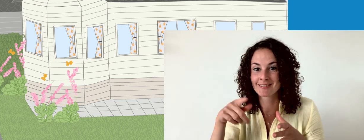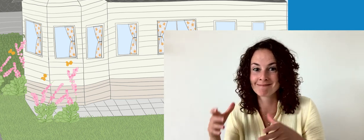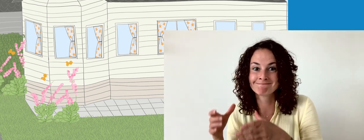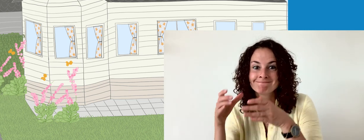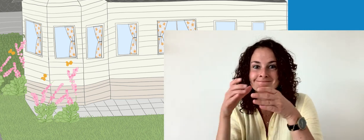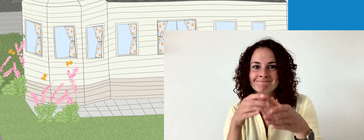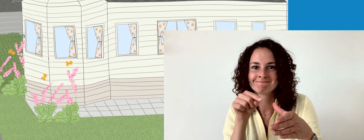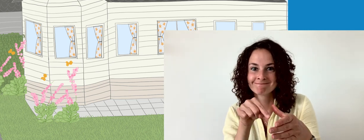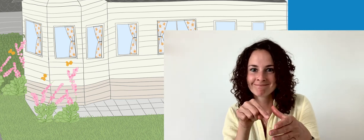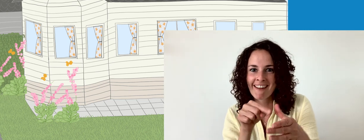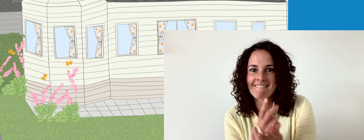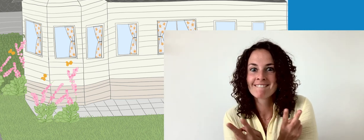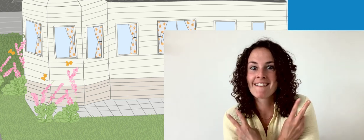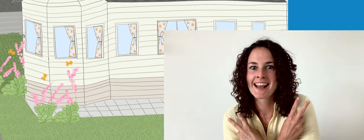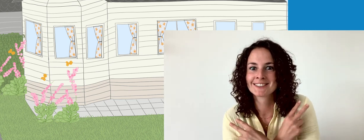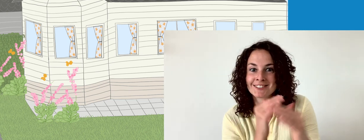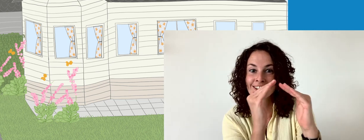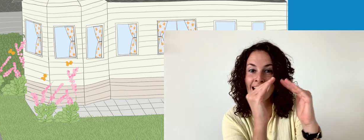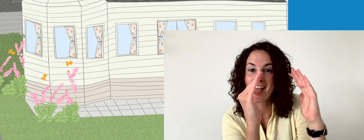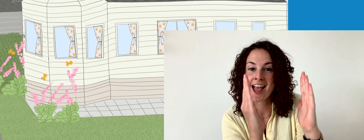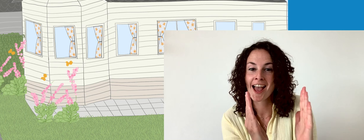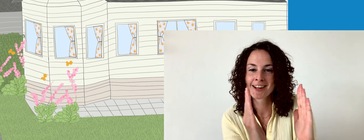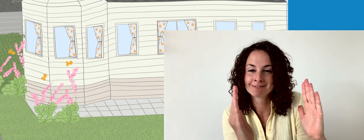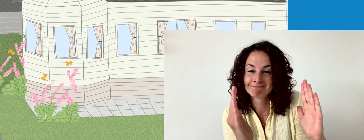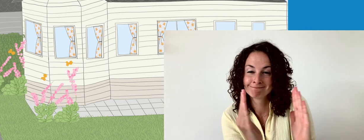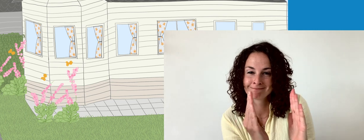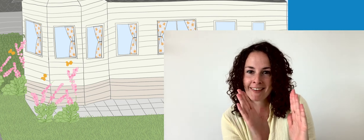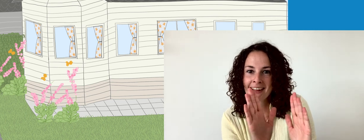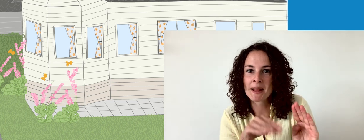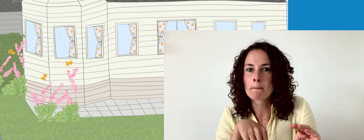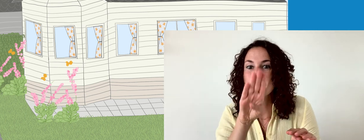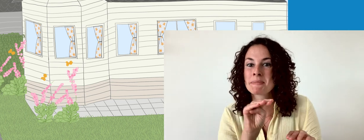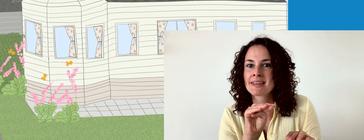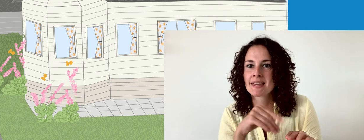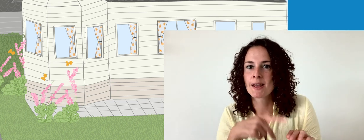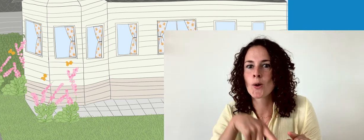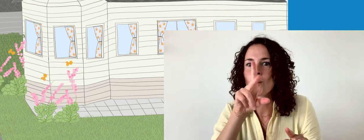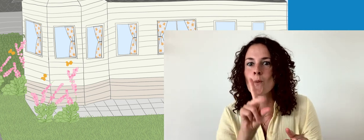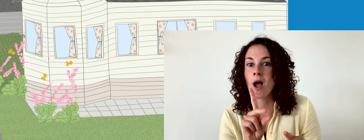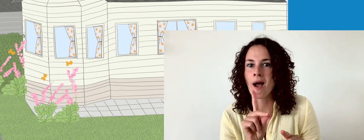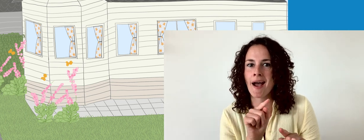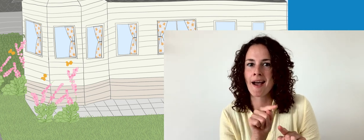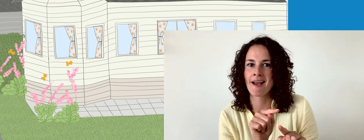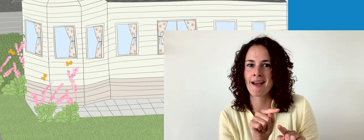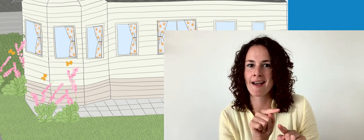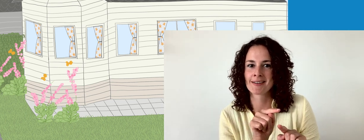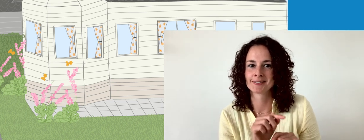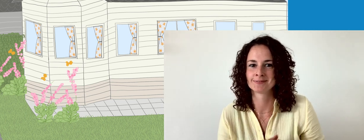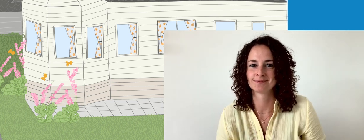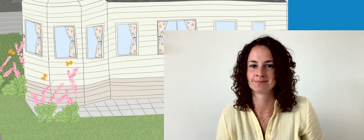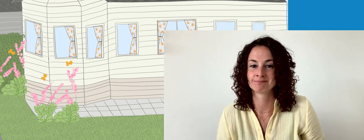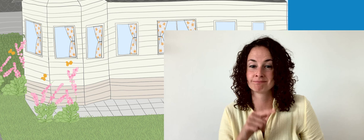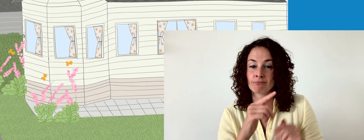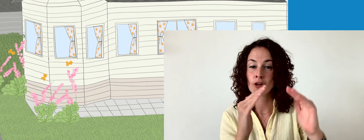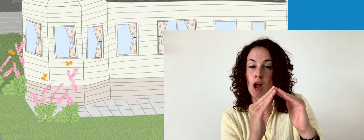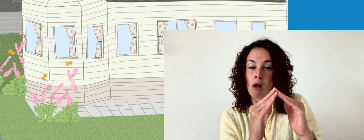Nu wonen ze in het vakantiehuisje van Mima en Wawa Het is er niet zo groot als thuis Maar erg gezellig